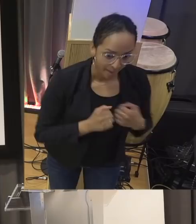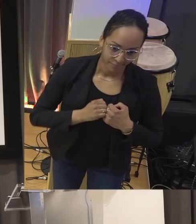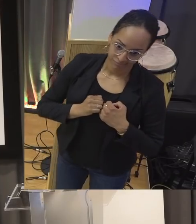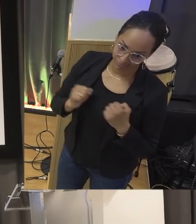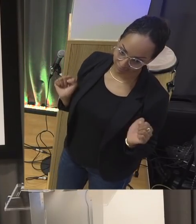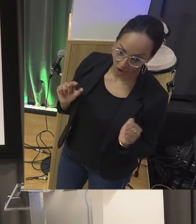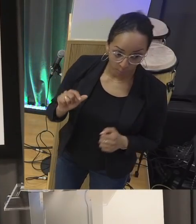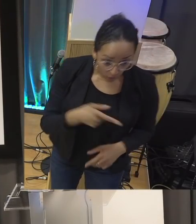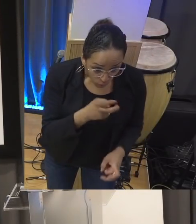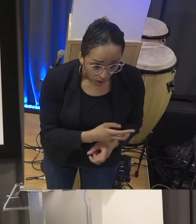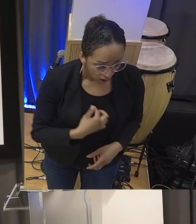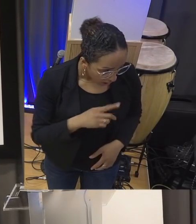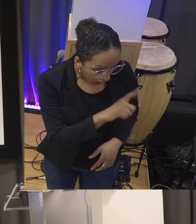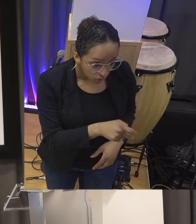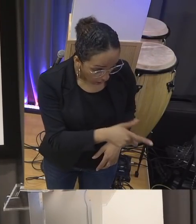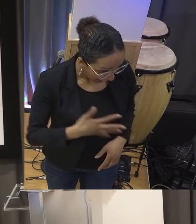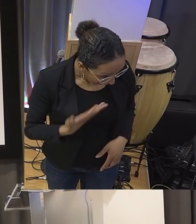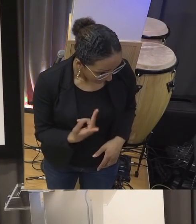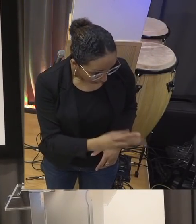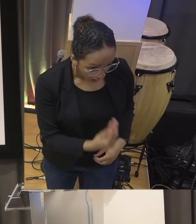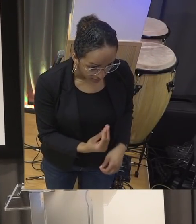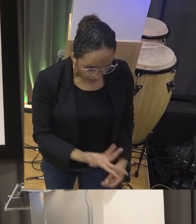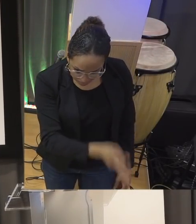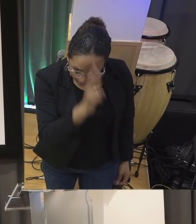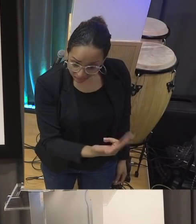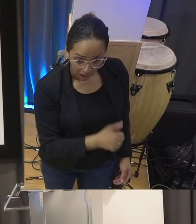de dire que tu aimes ta fille ? Tobé, va, hmar.